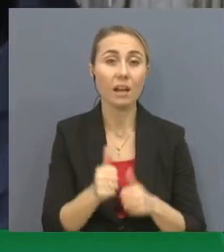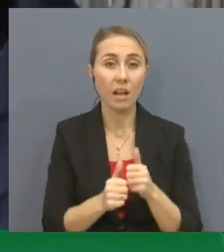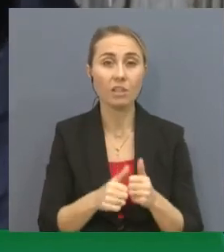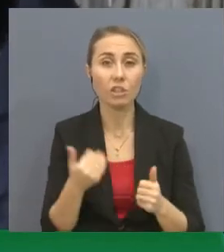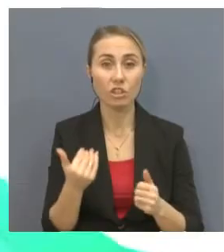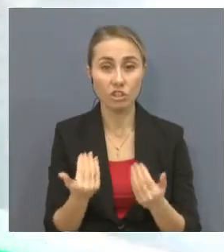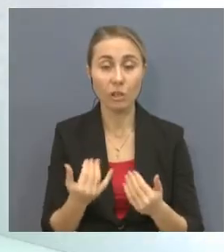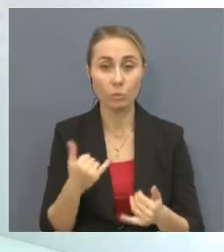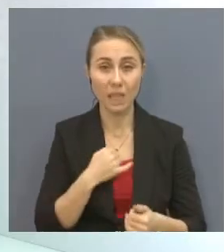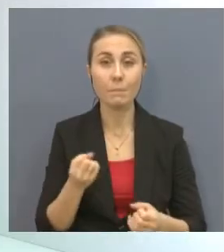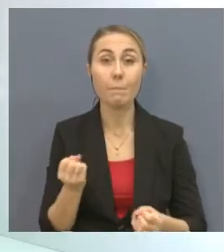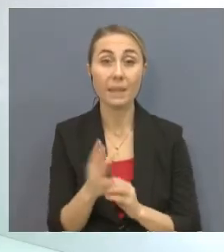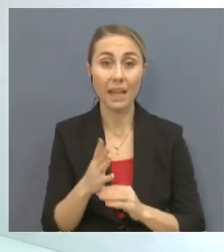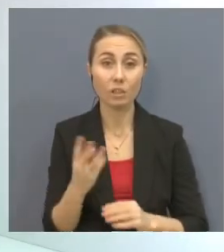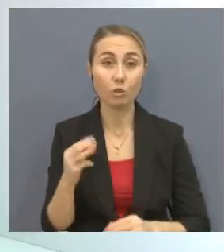15